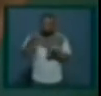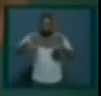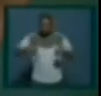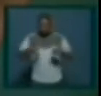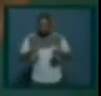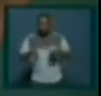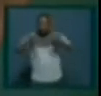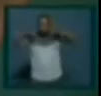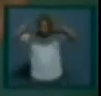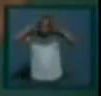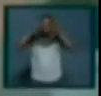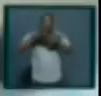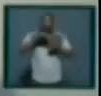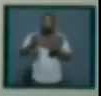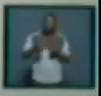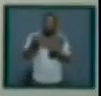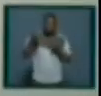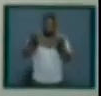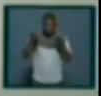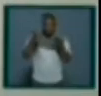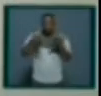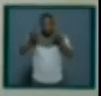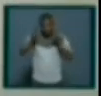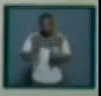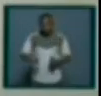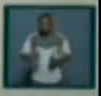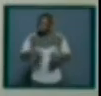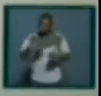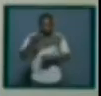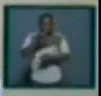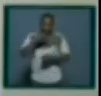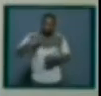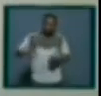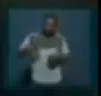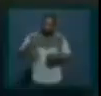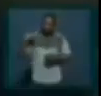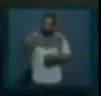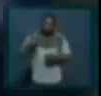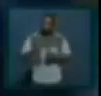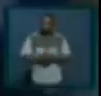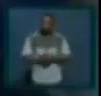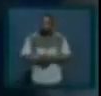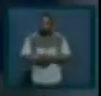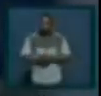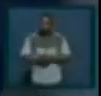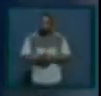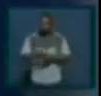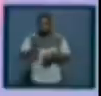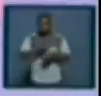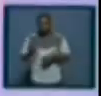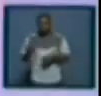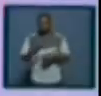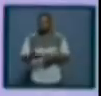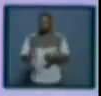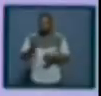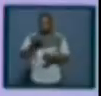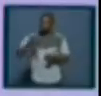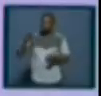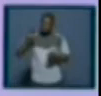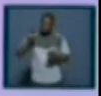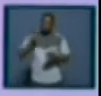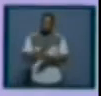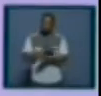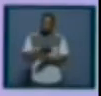personnes sont opérées du crâne tous les jours. Après s'être laissé convaincre et après que l'opération de son fils se soit bien